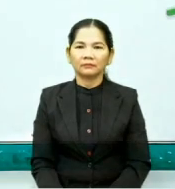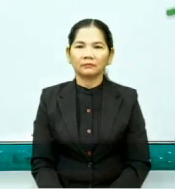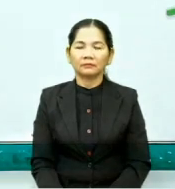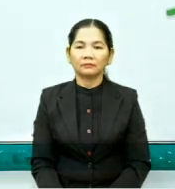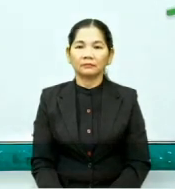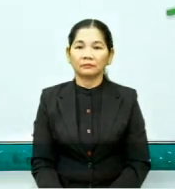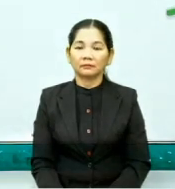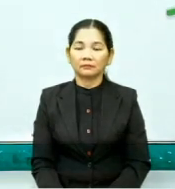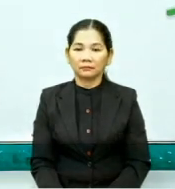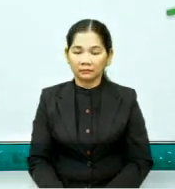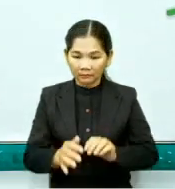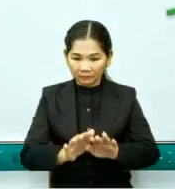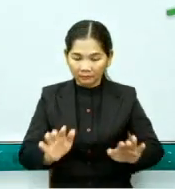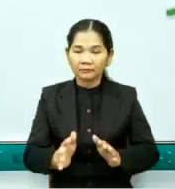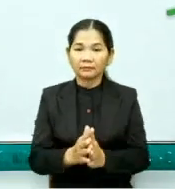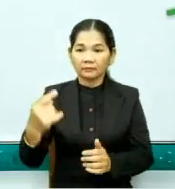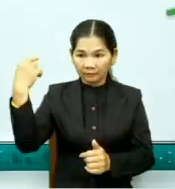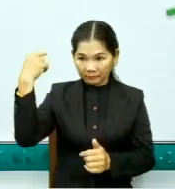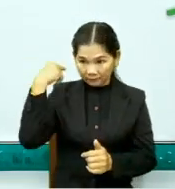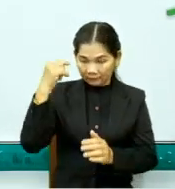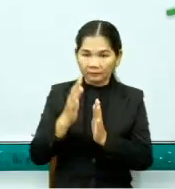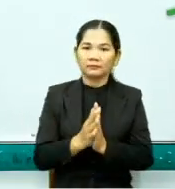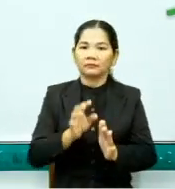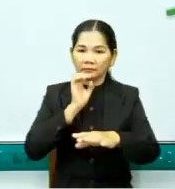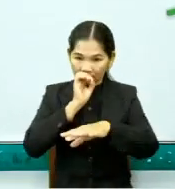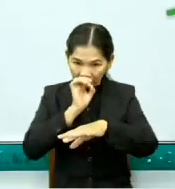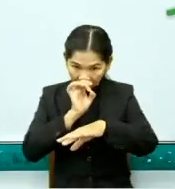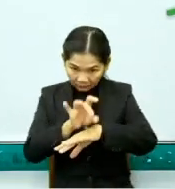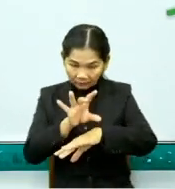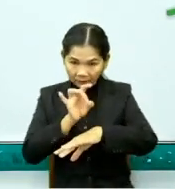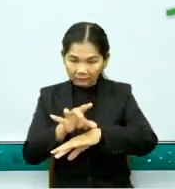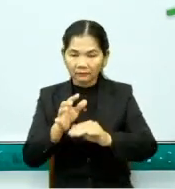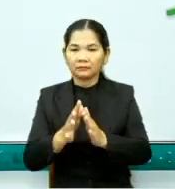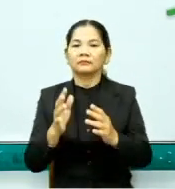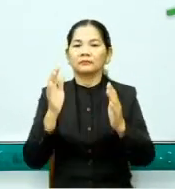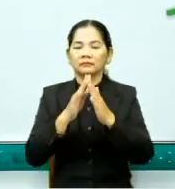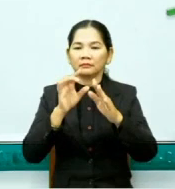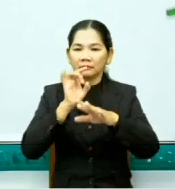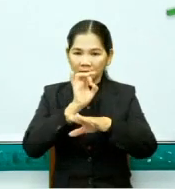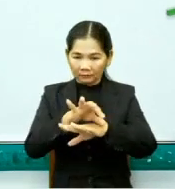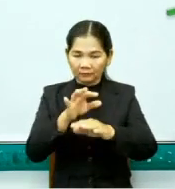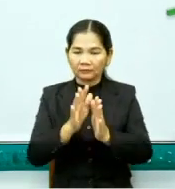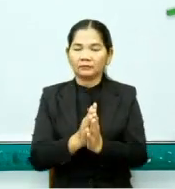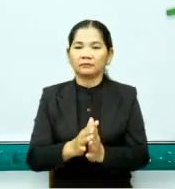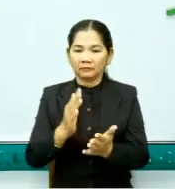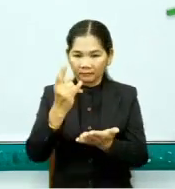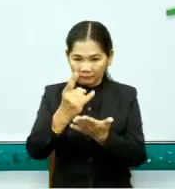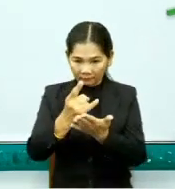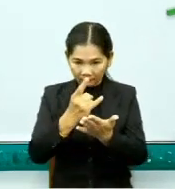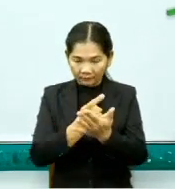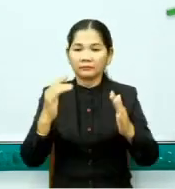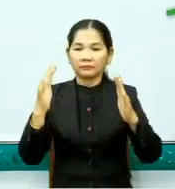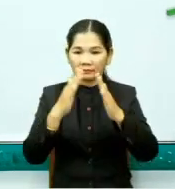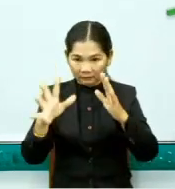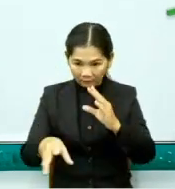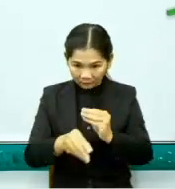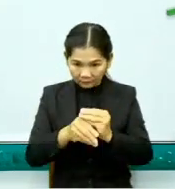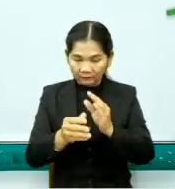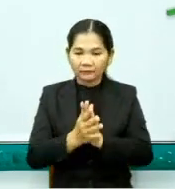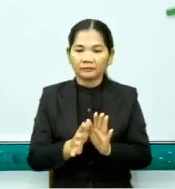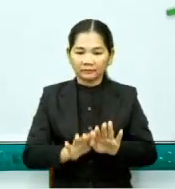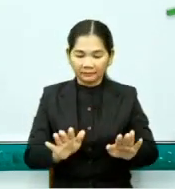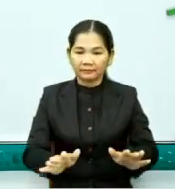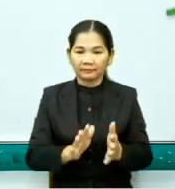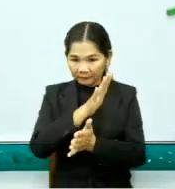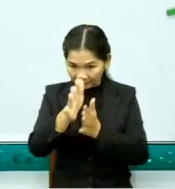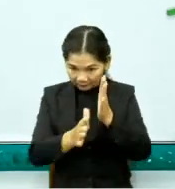chả con tặng ác nghĩa vì mình sợ mến nhà cứu ban bà đâm nhà ở con chả tự án mê riêng bằng thai em nợp tìa ta con tặng ác nghĩa ban